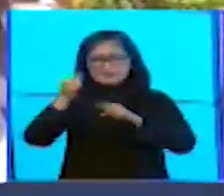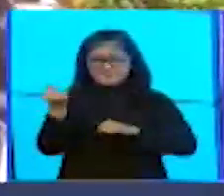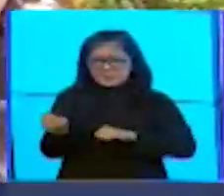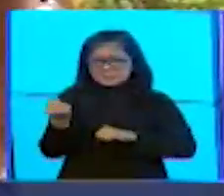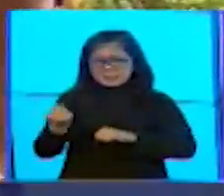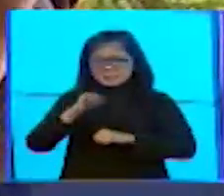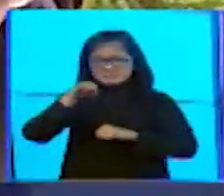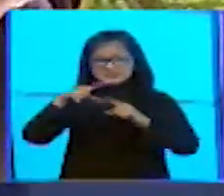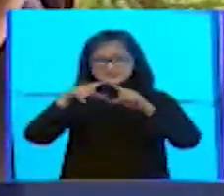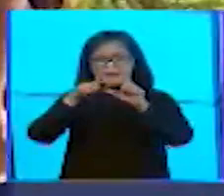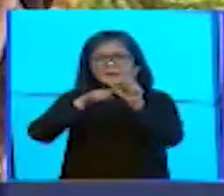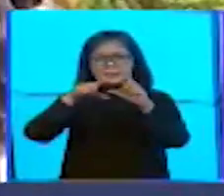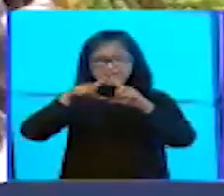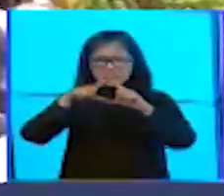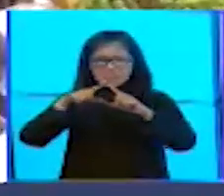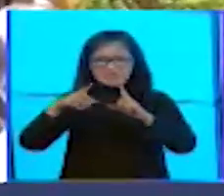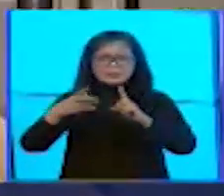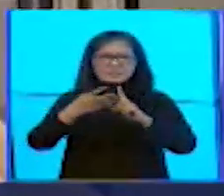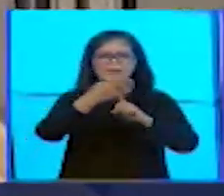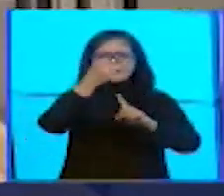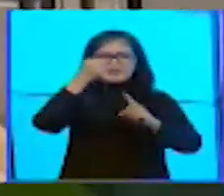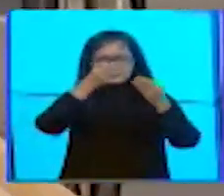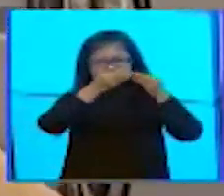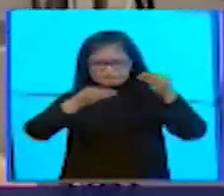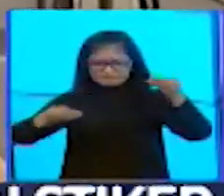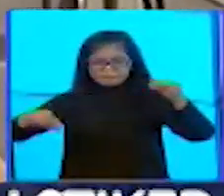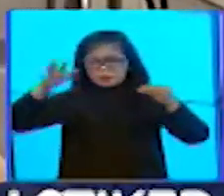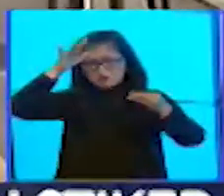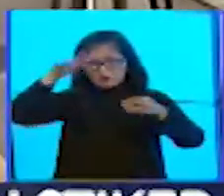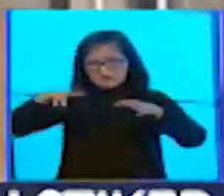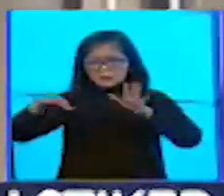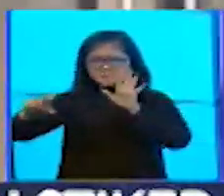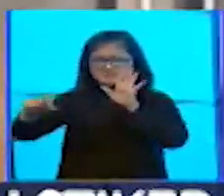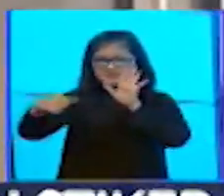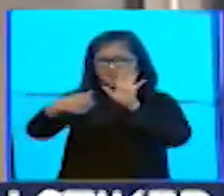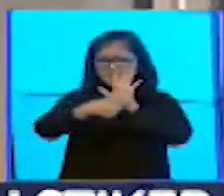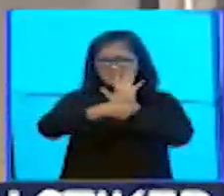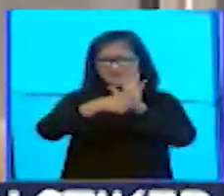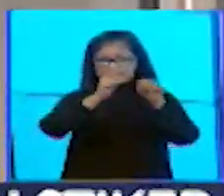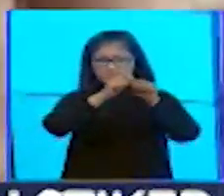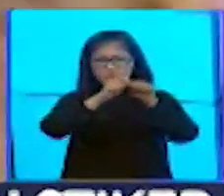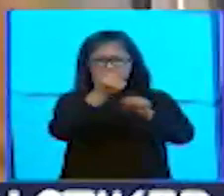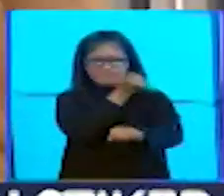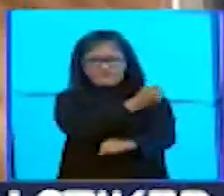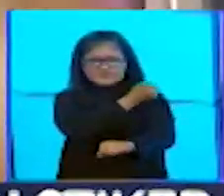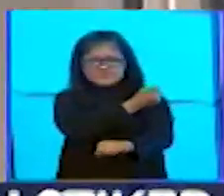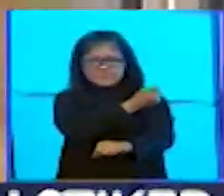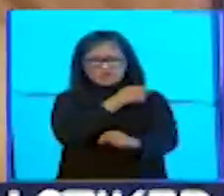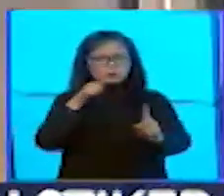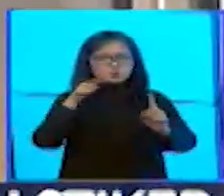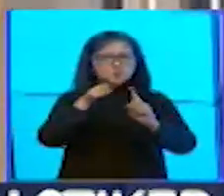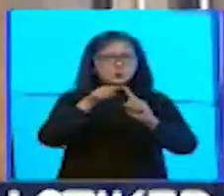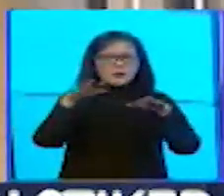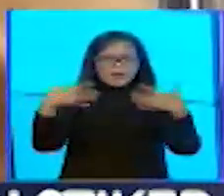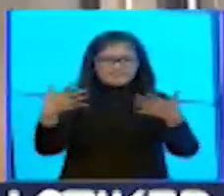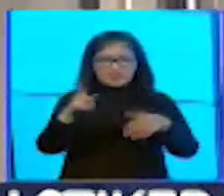kepada pasar-pasar yang di bawah naungannya untuk membuat stiker yang berlogo vaksin, di mana hal ini diperuntukkan bagi